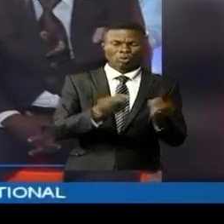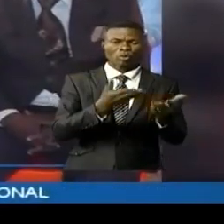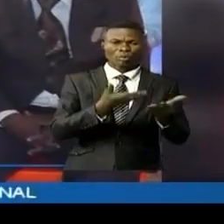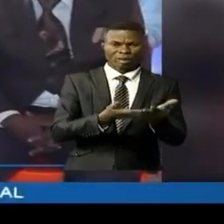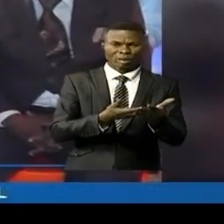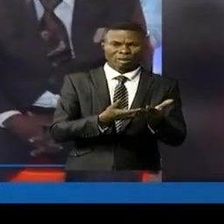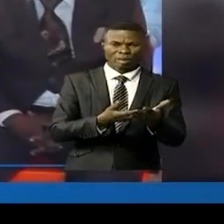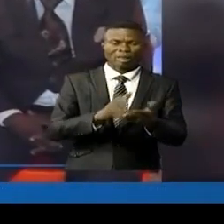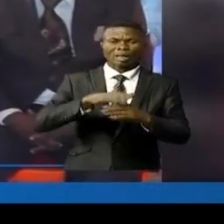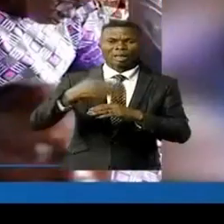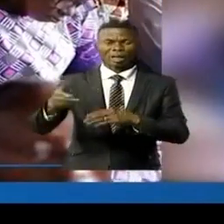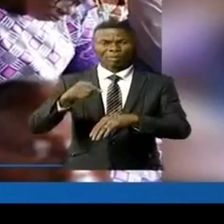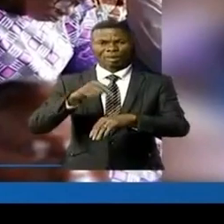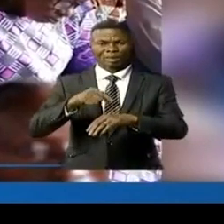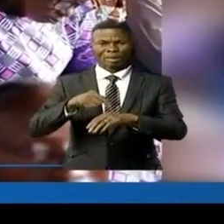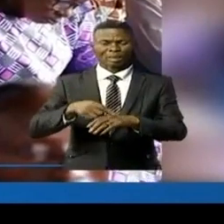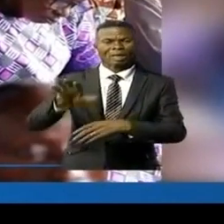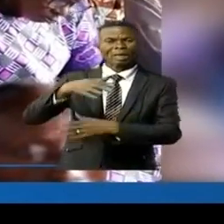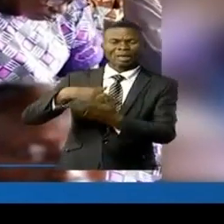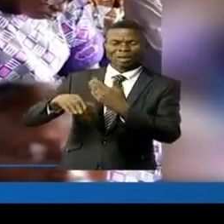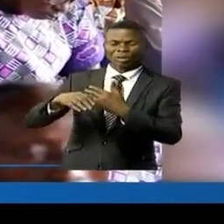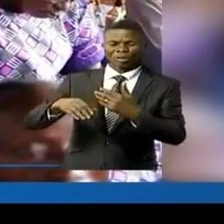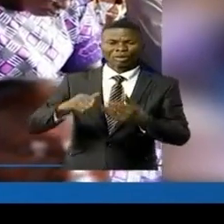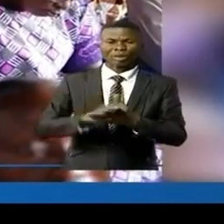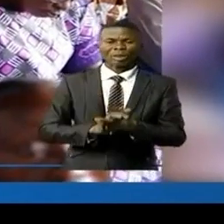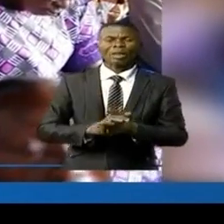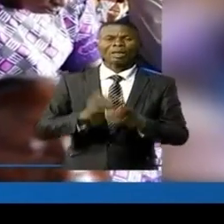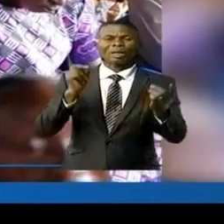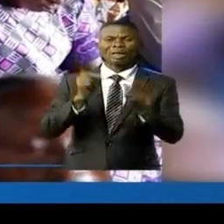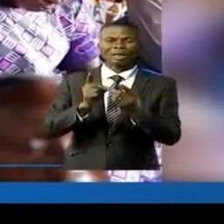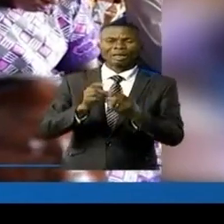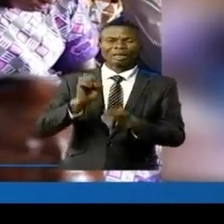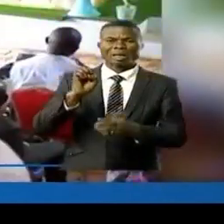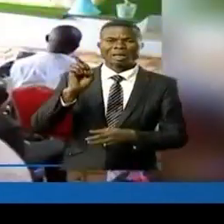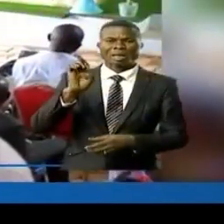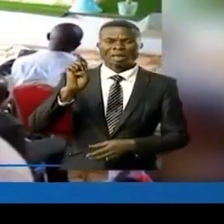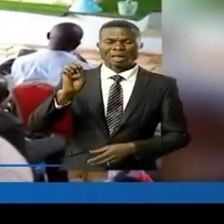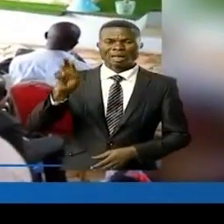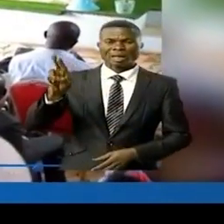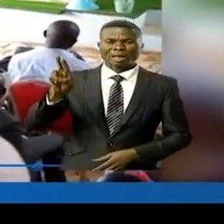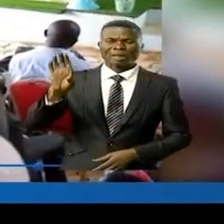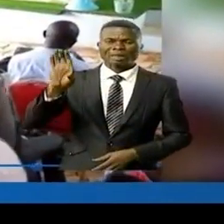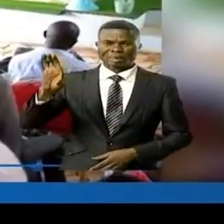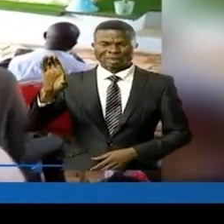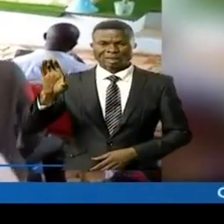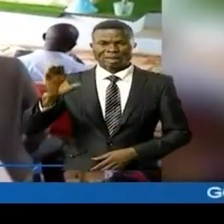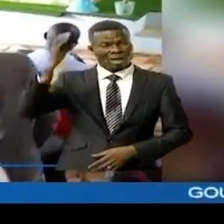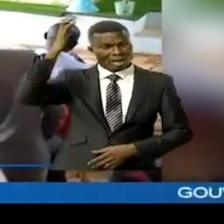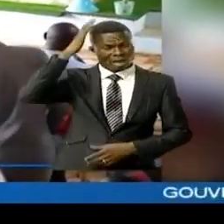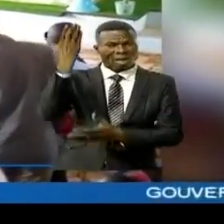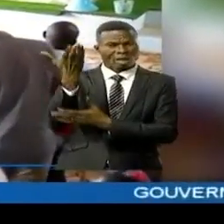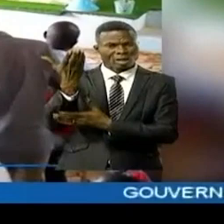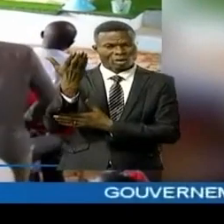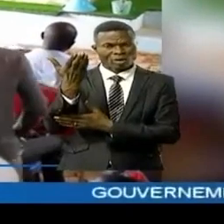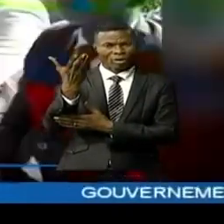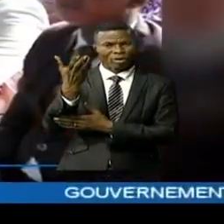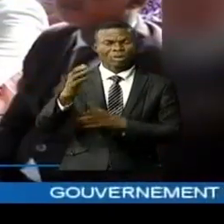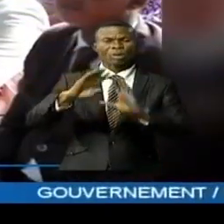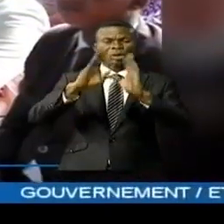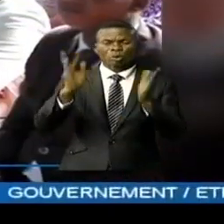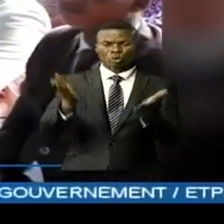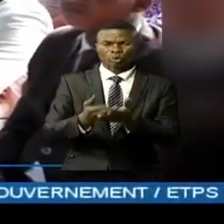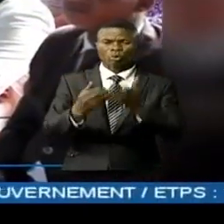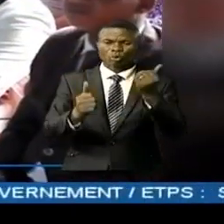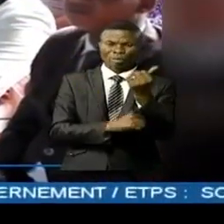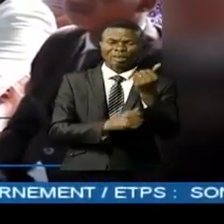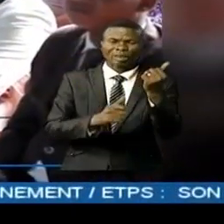après un moment des turpitudes qu'a connu les airs si l'évêque armelle ma beauty a invité les uns et